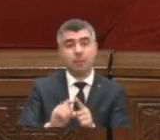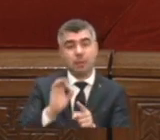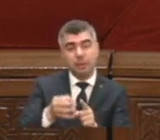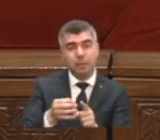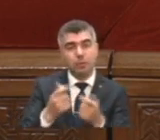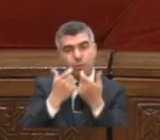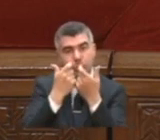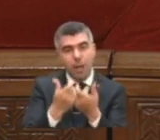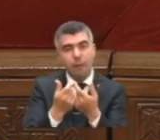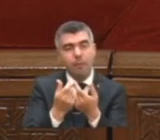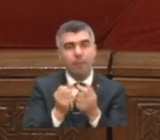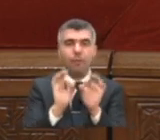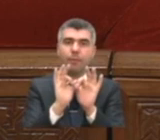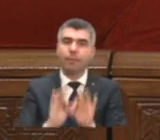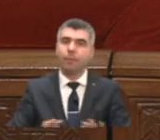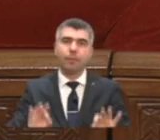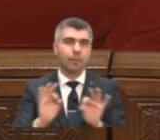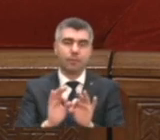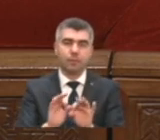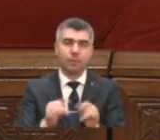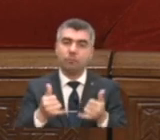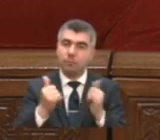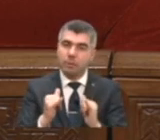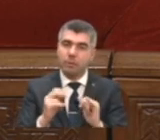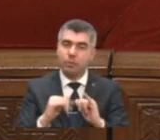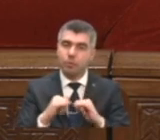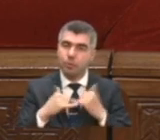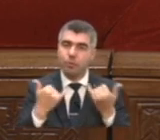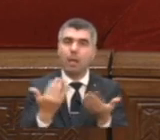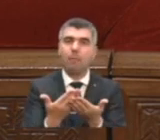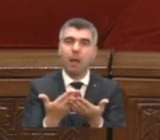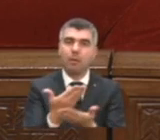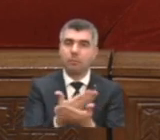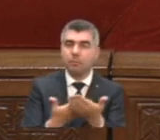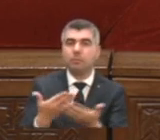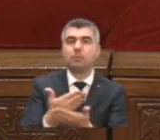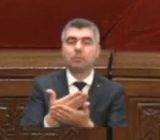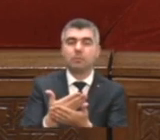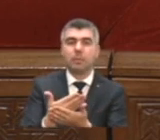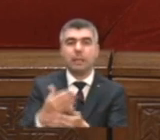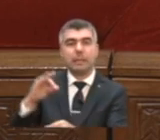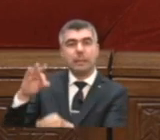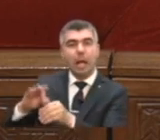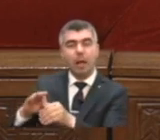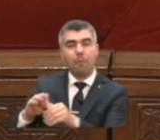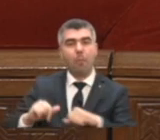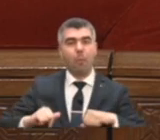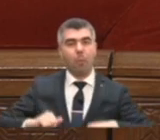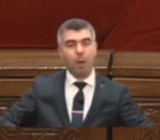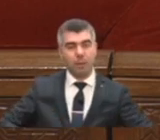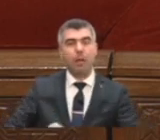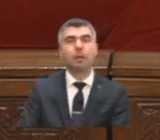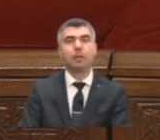واقعي. اللي خصو يدار هو خص يجلس الجميع وتكون واحد الالتقائية ما بين المنتخبين وما بين الوزارة وما